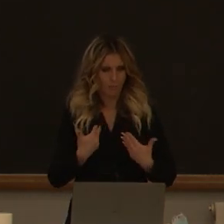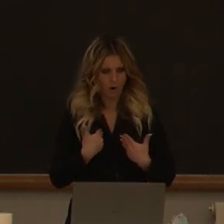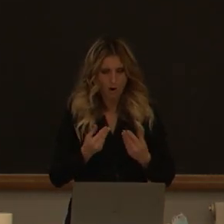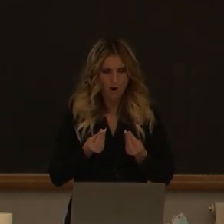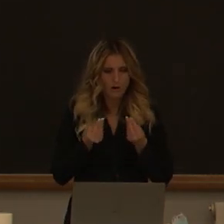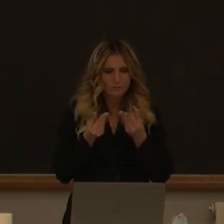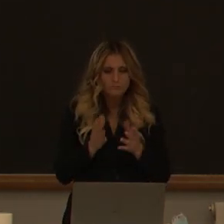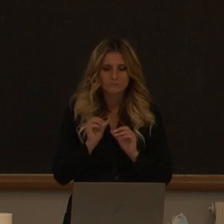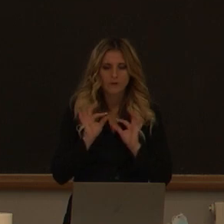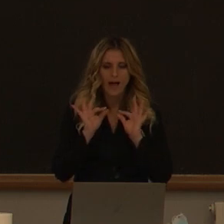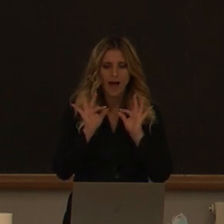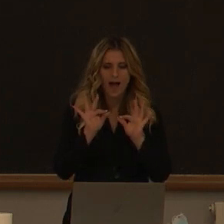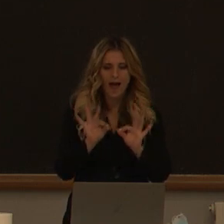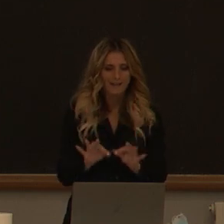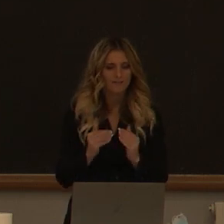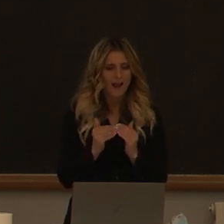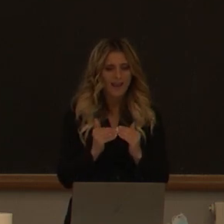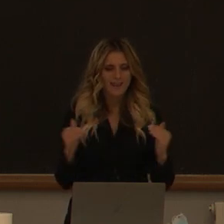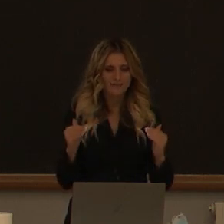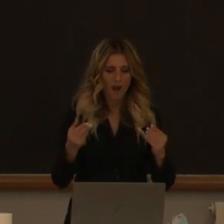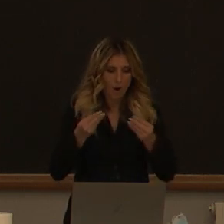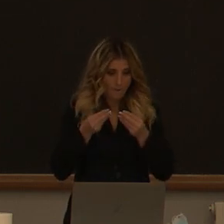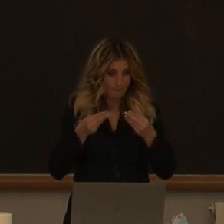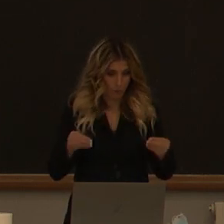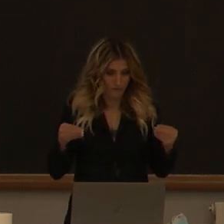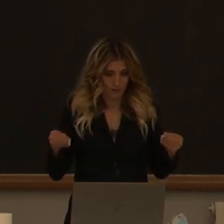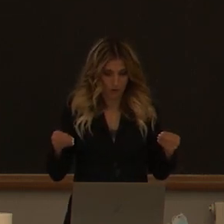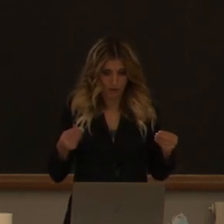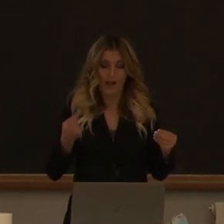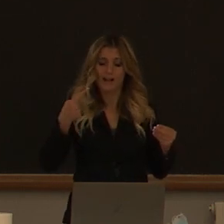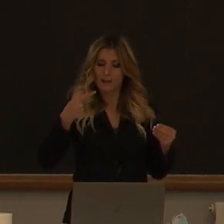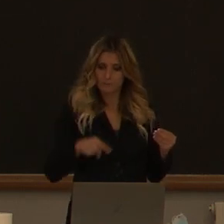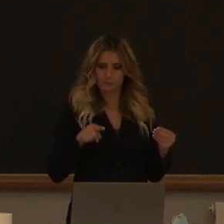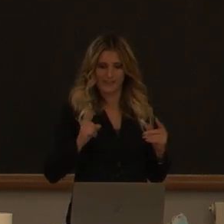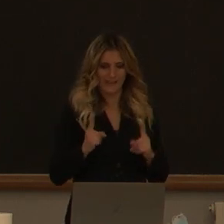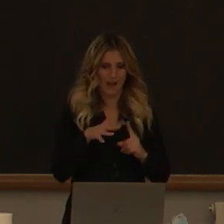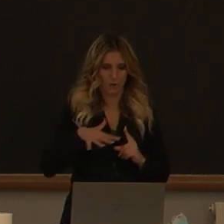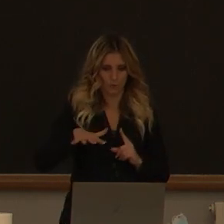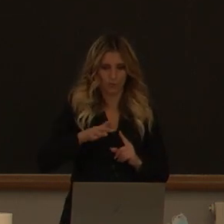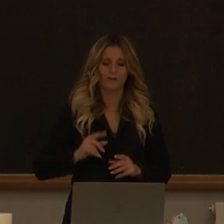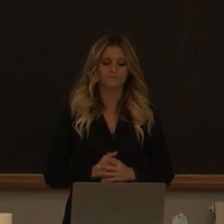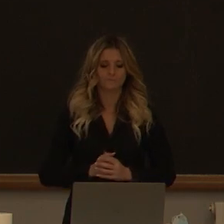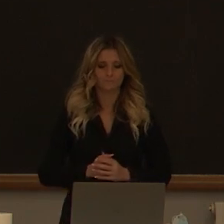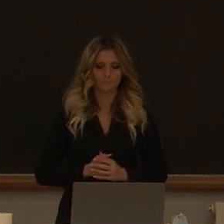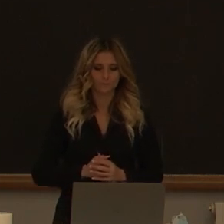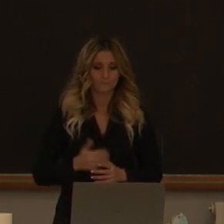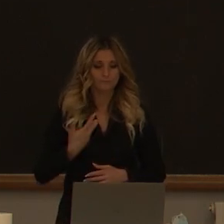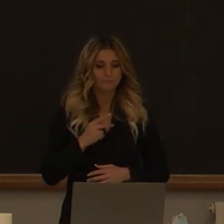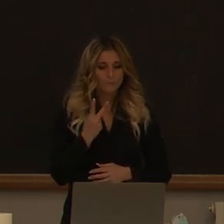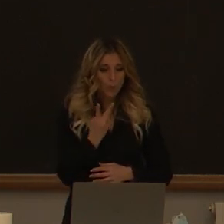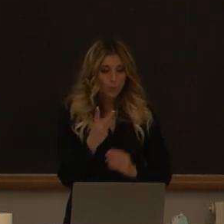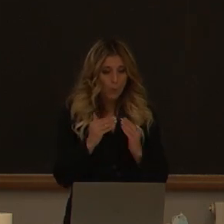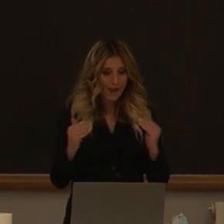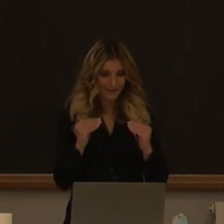a raggiungere un livello professionale di questi addetti alla natura? Allora, innanzitutto ci sono due livelli: